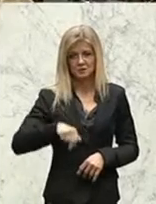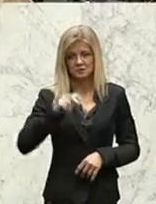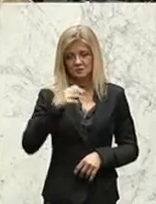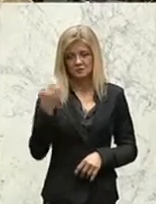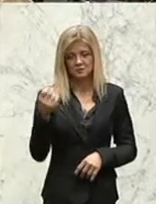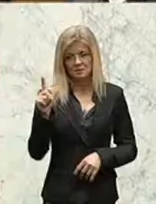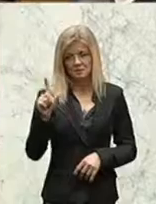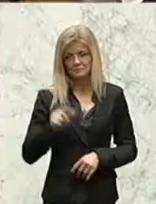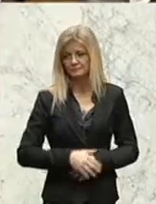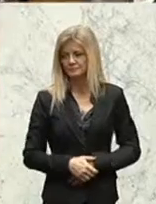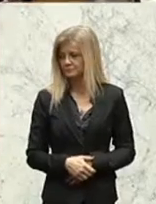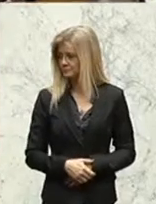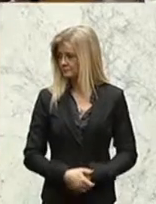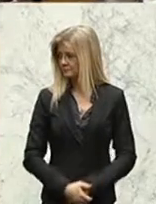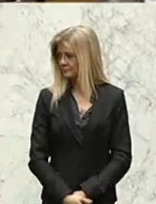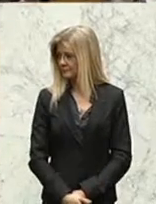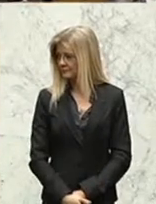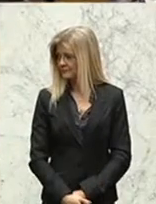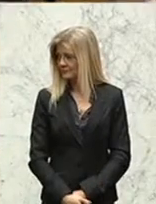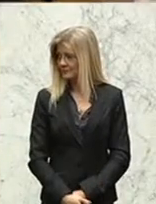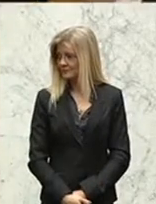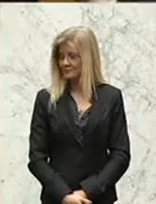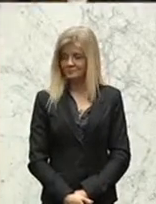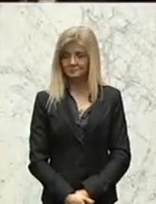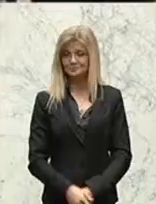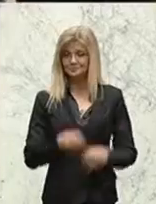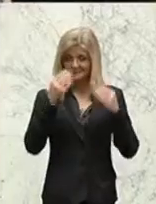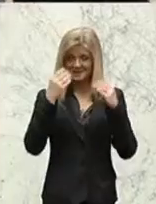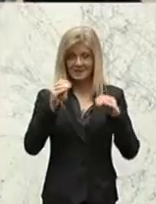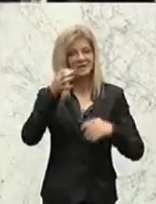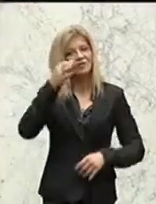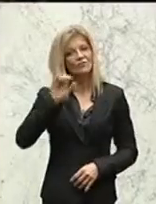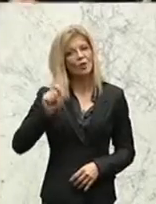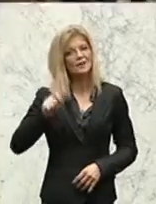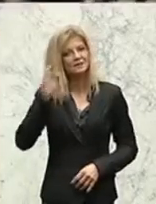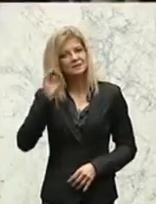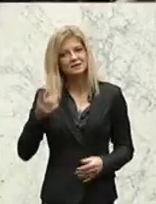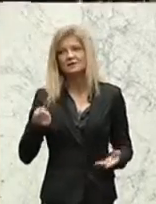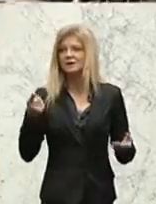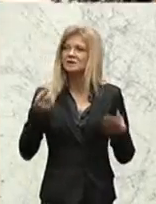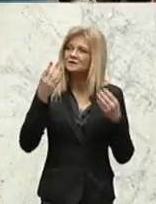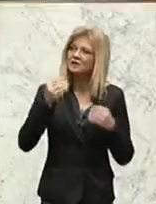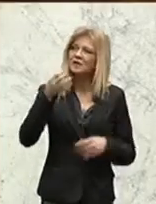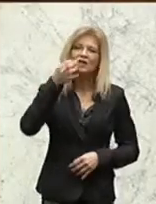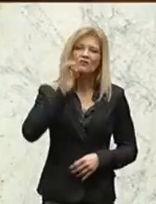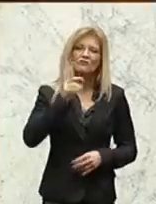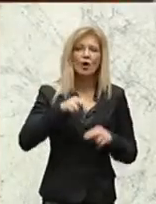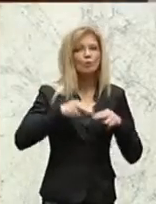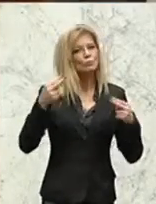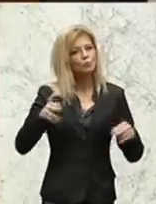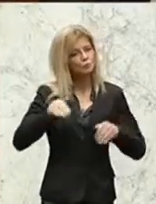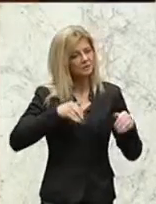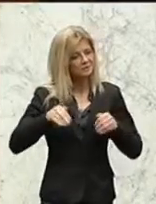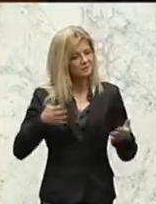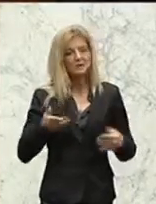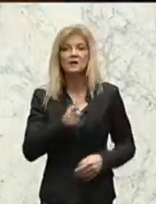Nächster Tagesordnungspunkt sind die Tagesordnungspunkte 13 bis 15. Es geht um das Jugendgerichtsgesetz. Erster Redner ist bereits am Wort, Philipp Schrangl von